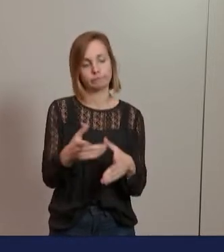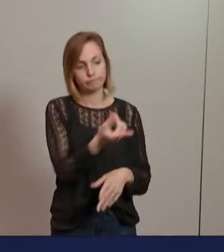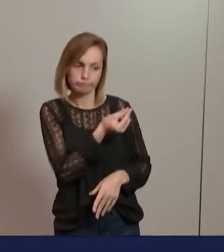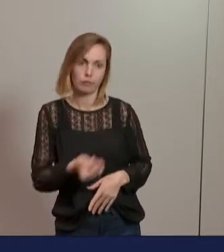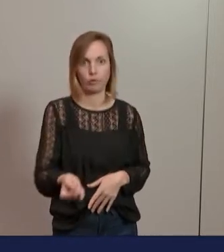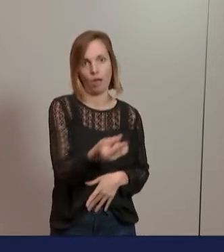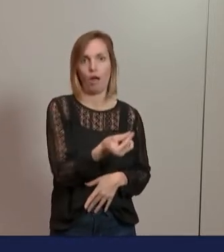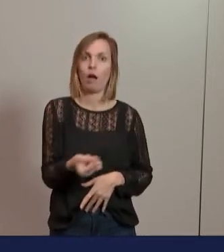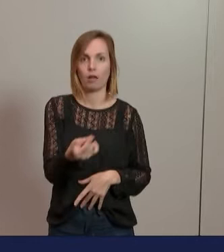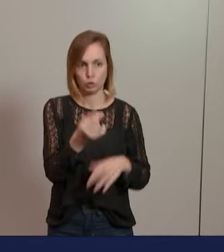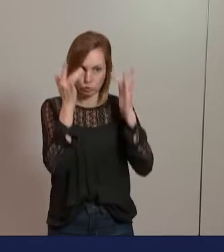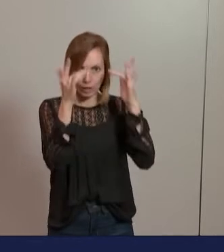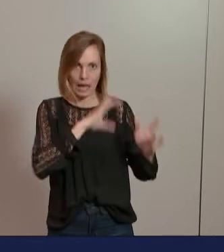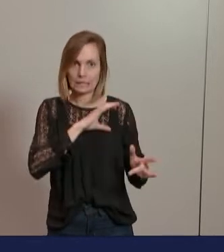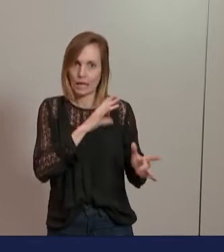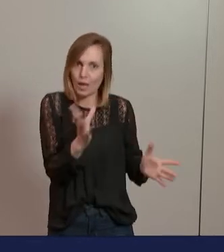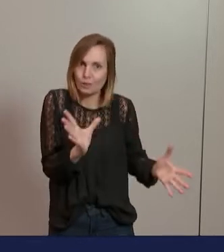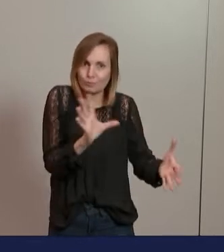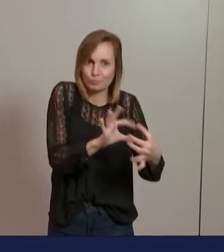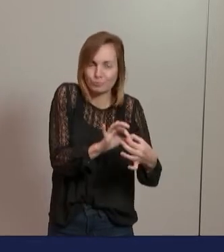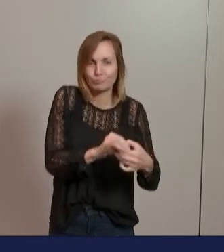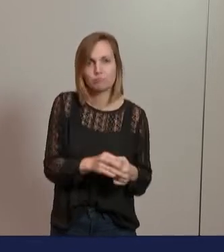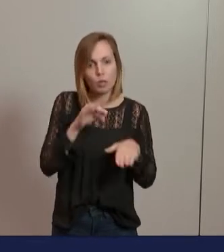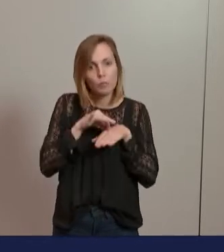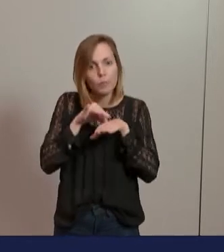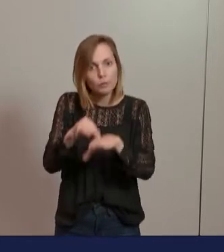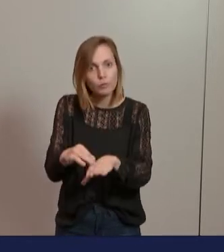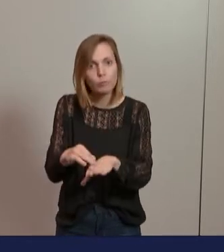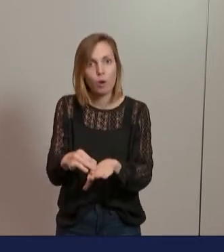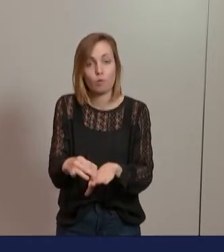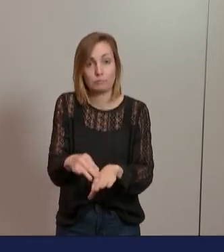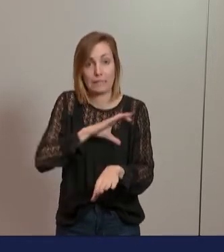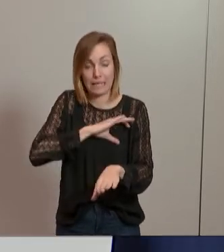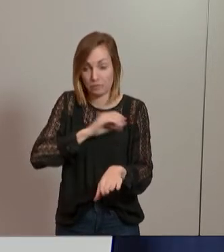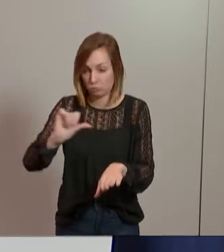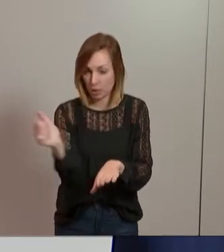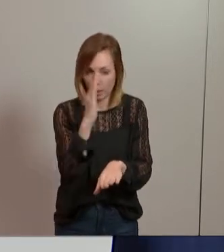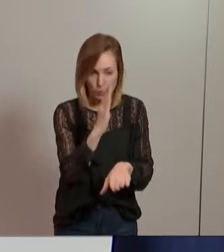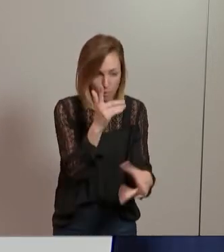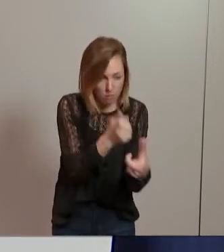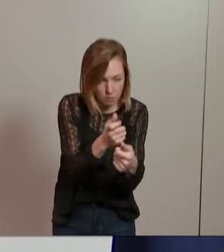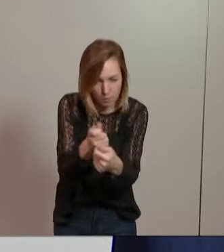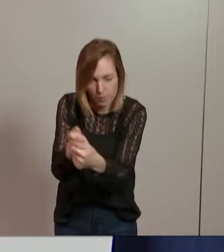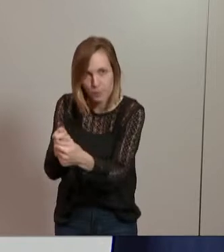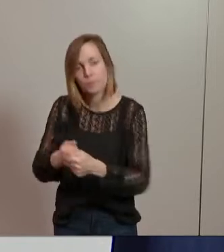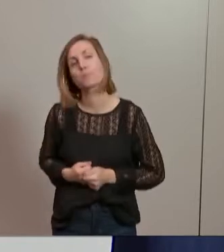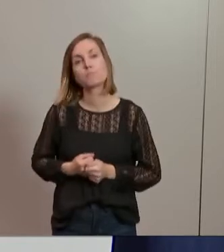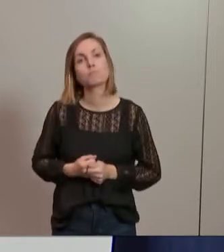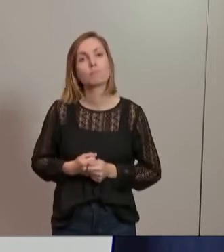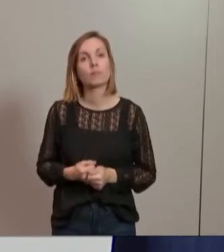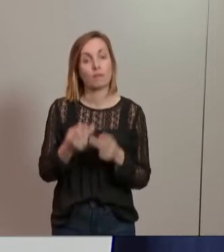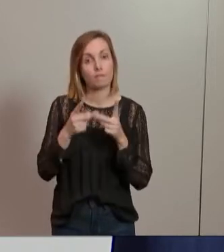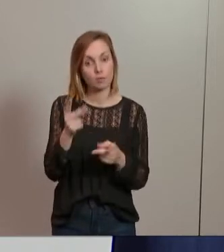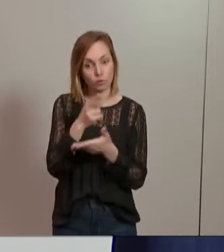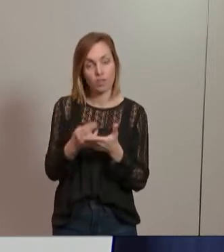partenariale avec elles. Cet accompagnement vise à ajuster notre intervention au plus près des besoins de chacun. La collectivité souhaite porter de